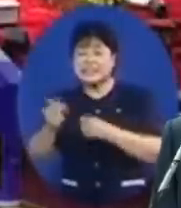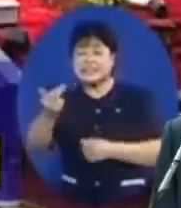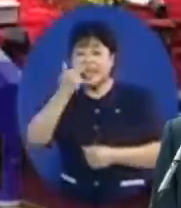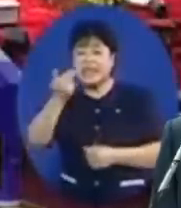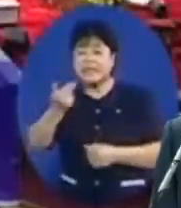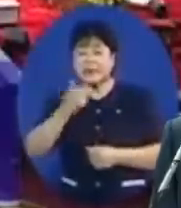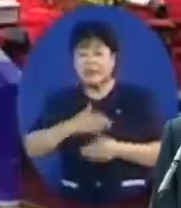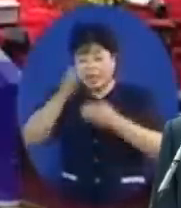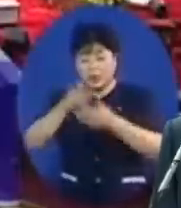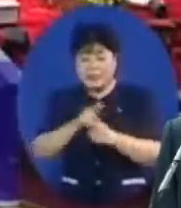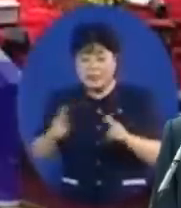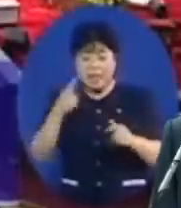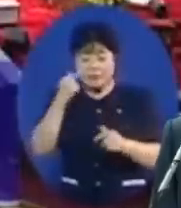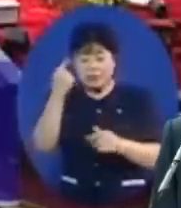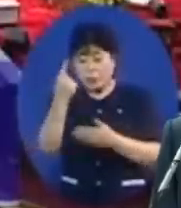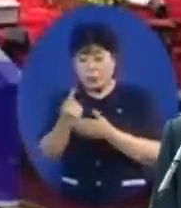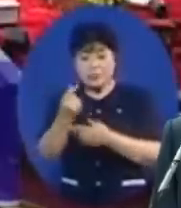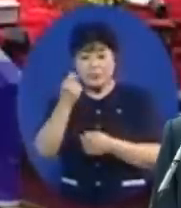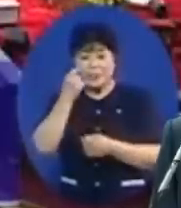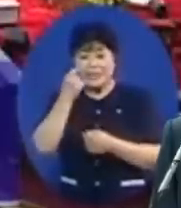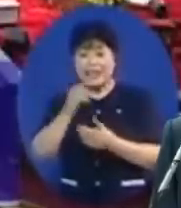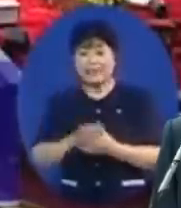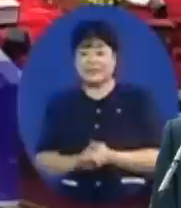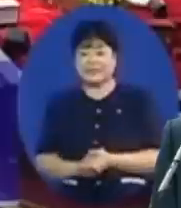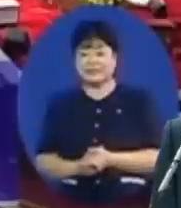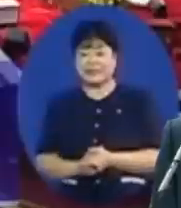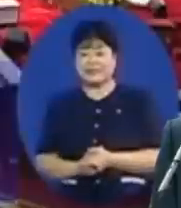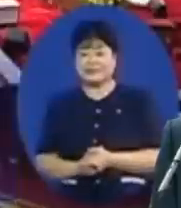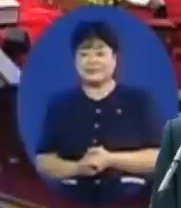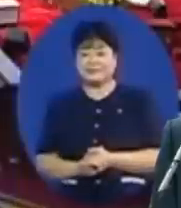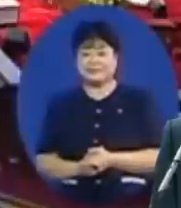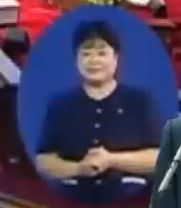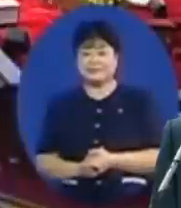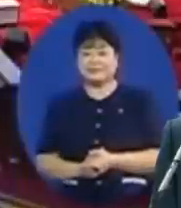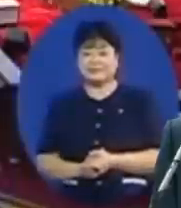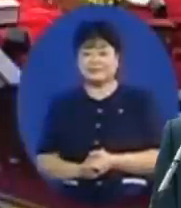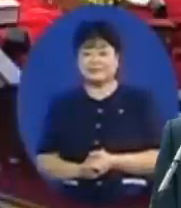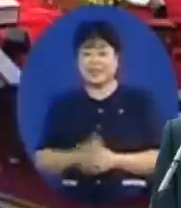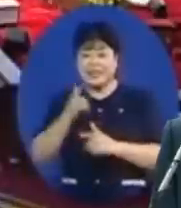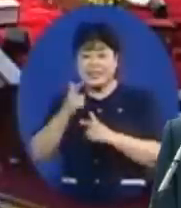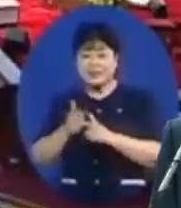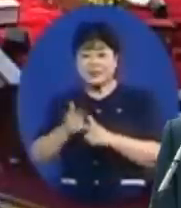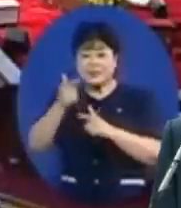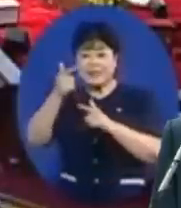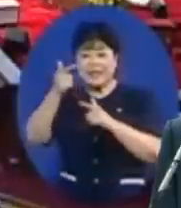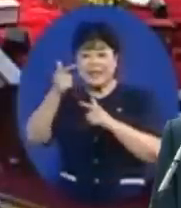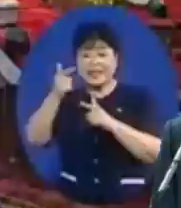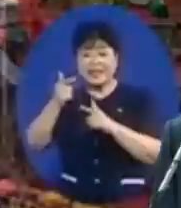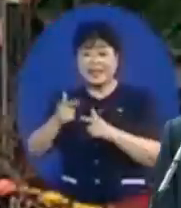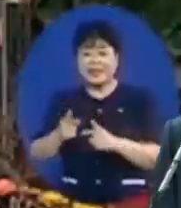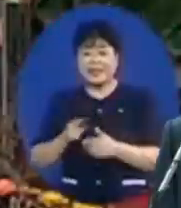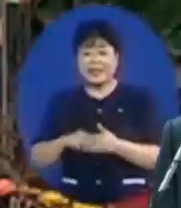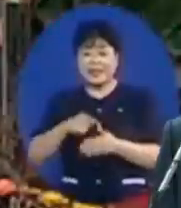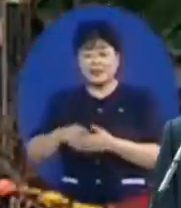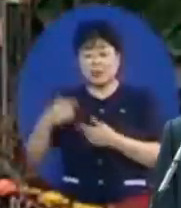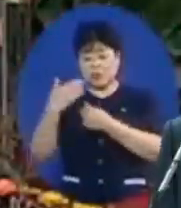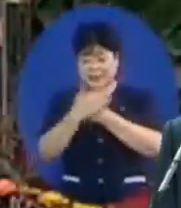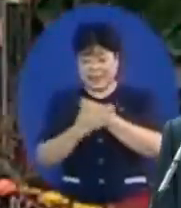나로 말미암지 않고는 아버지께로 올 자가 없나니라고 말씀하셨습니다. 예수님의 대속의